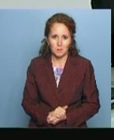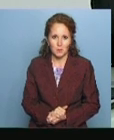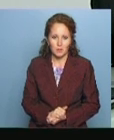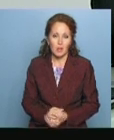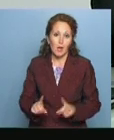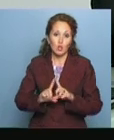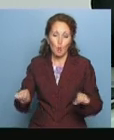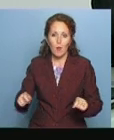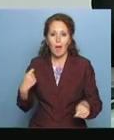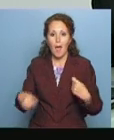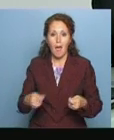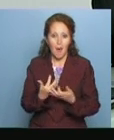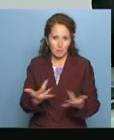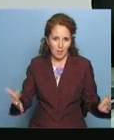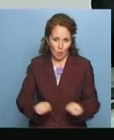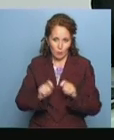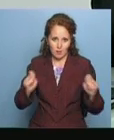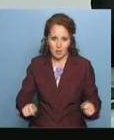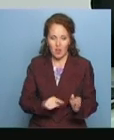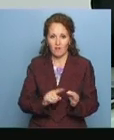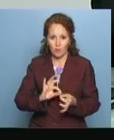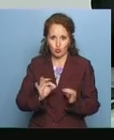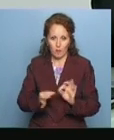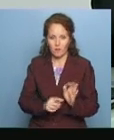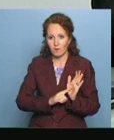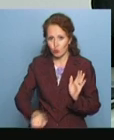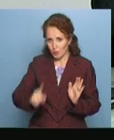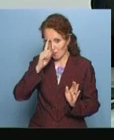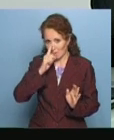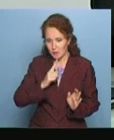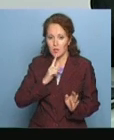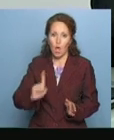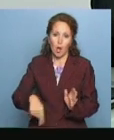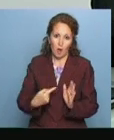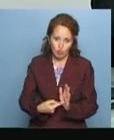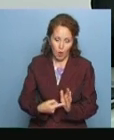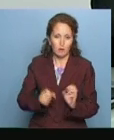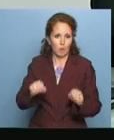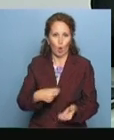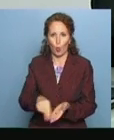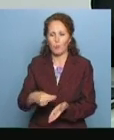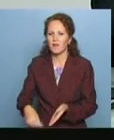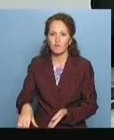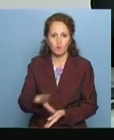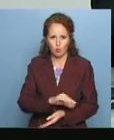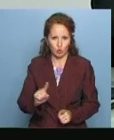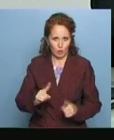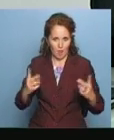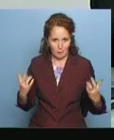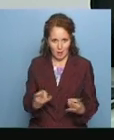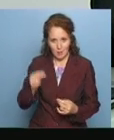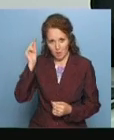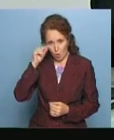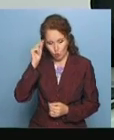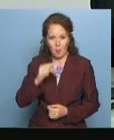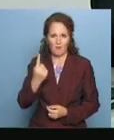Школьная ярмарка открылась в Ижевске. В течение месяца горожане и гости столицы республики смогут прикупить все, что необходимо для учебы в одном месте,